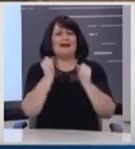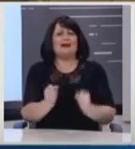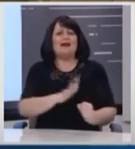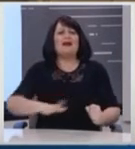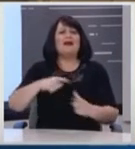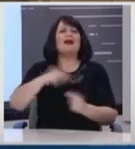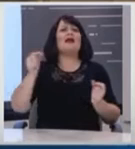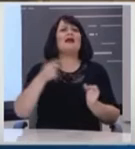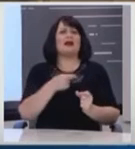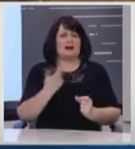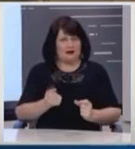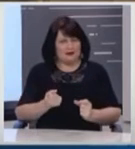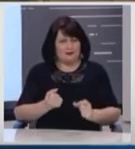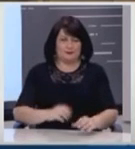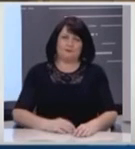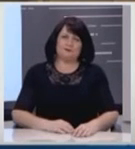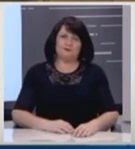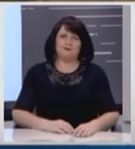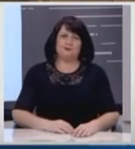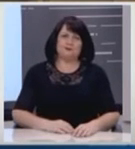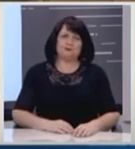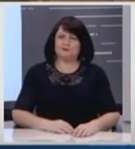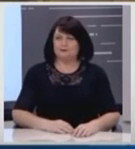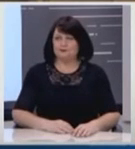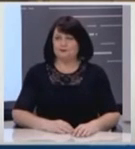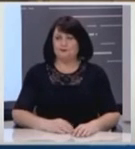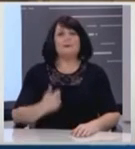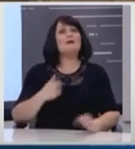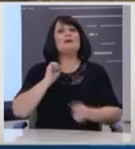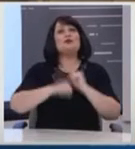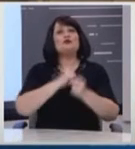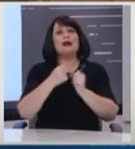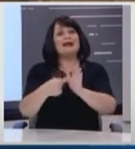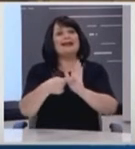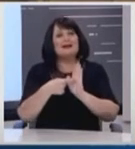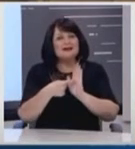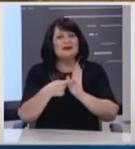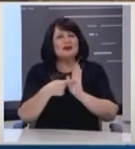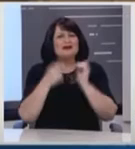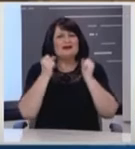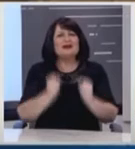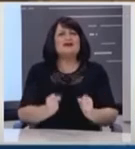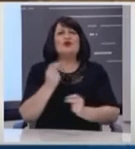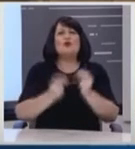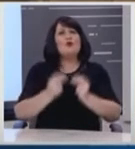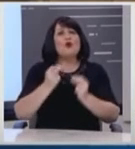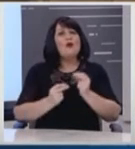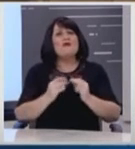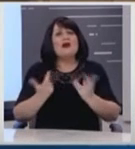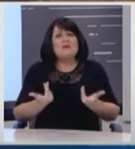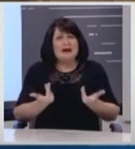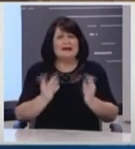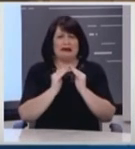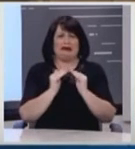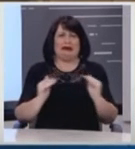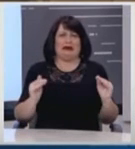Κύπρου. Η προσπάθεια να παρουσιαστεί ως το βασικό πρόβλημα η διασφάλιση της